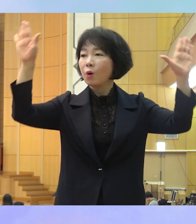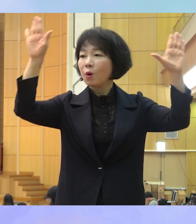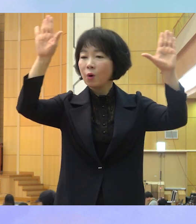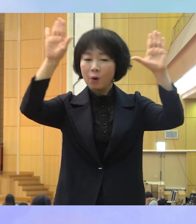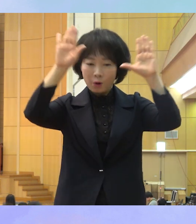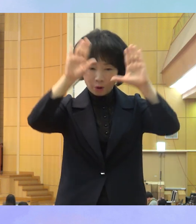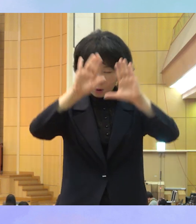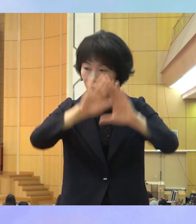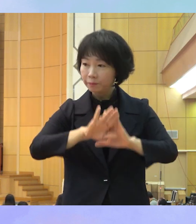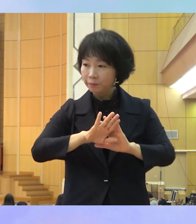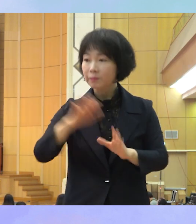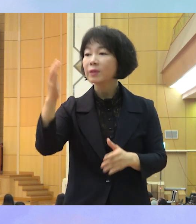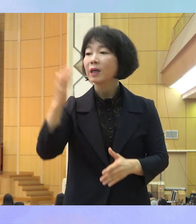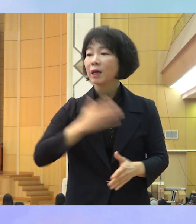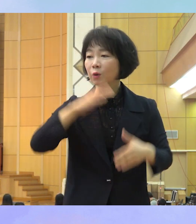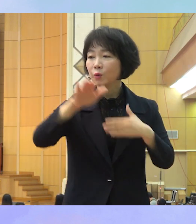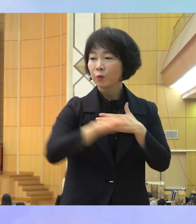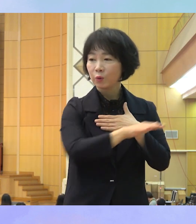답이었어. 우리가